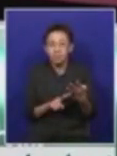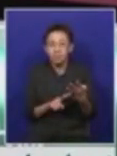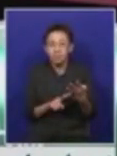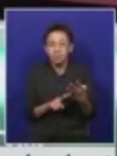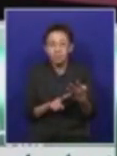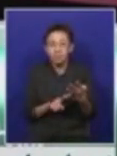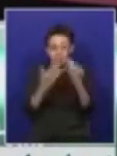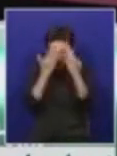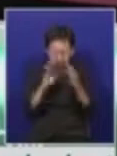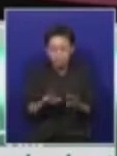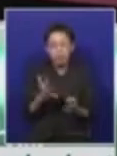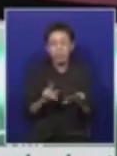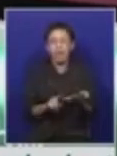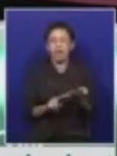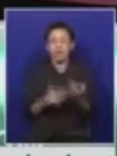และแม้ว่าวันนี้จะมีมาตรการคลายรอบในเรื่องของการละหมาดวันศุกร์ก็ดีหรือละหมาดวันฮารีรายออีดิลฟิตรีก็ดีแต่เราก็ยังใช้หลักที่ทางกระทรวงสารณสุขได้แนะนำ